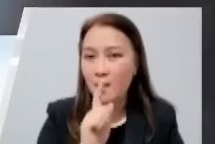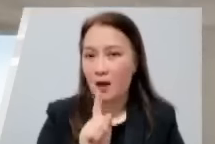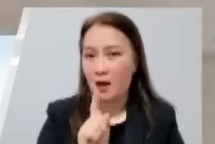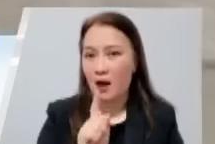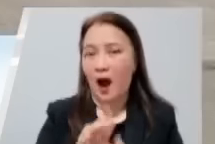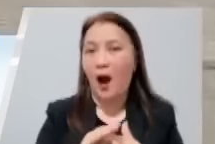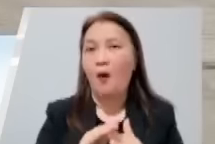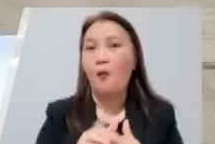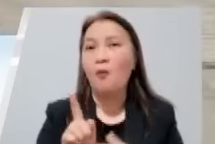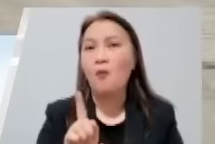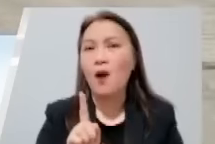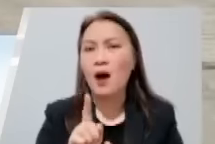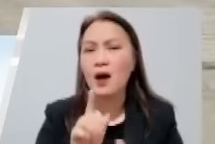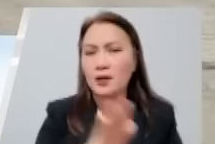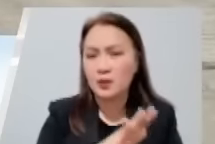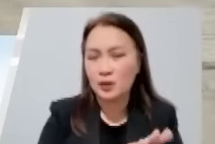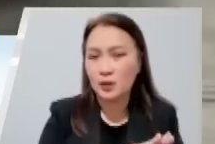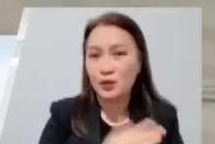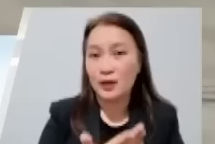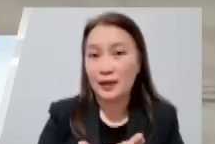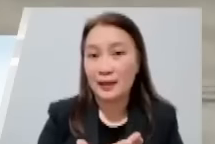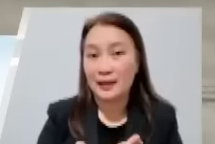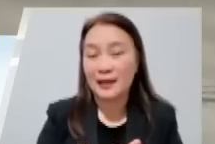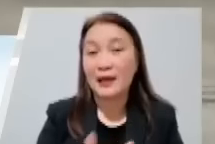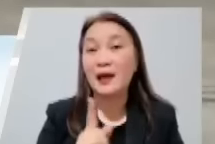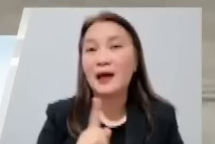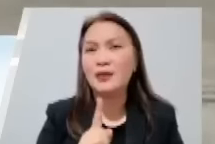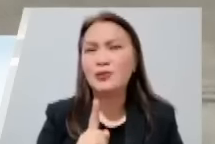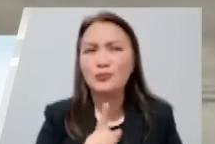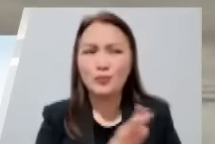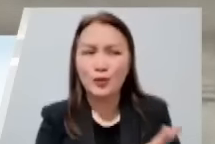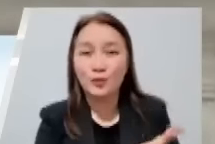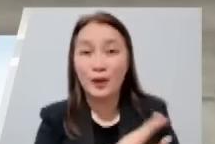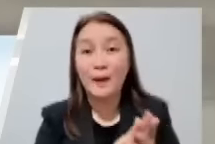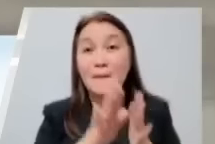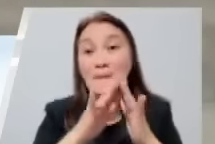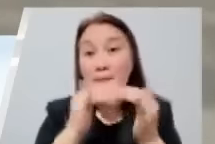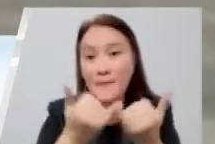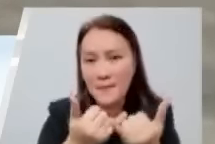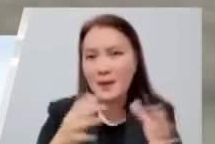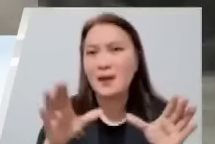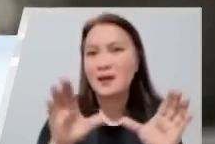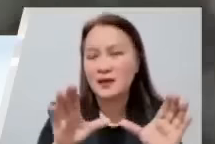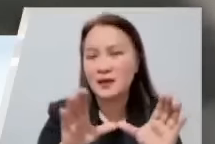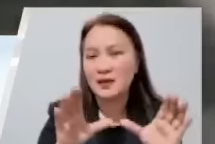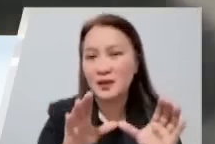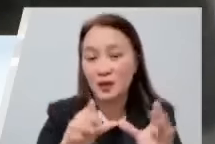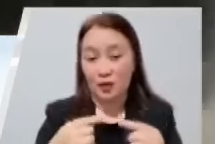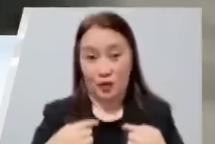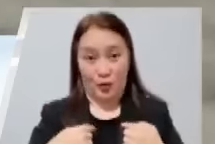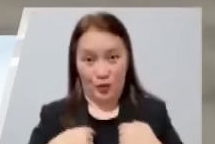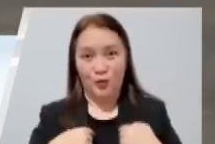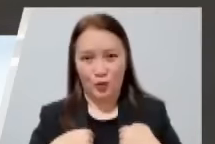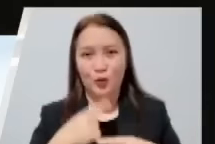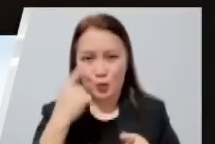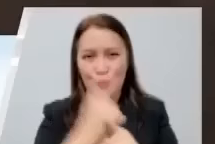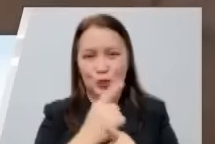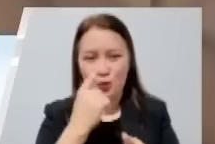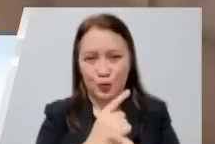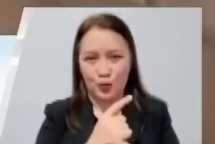dokumento. Ang tinutukoy na dokumento, barangay certificate, na nagsasabing ang isang tao ay tunay na residente ng isang